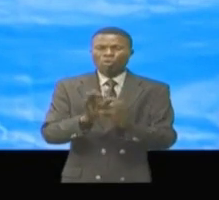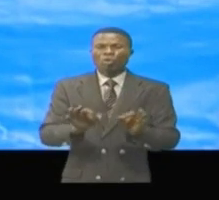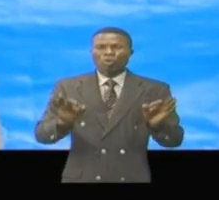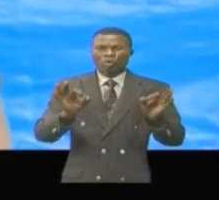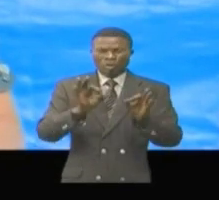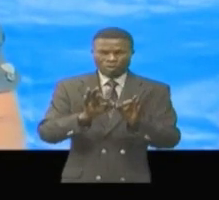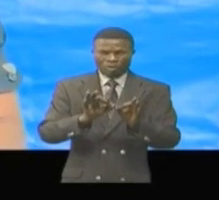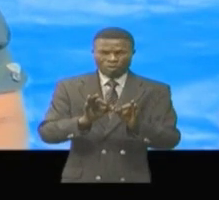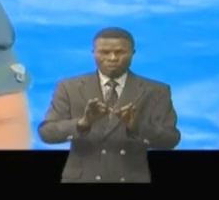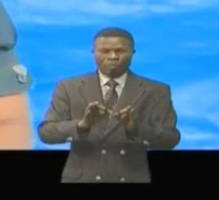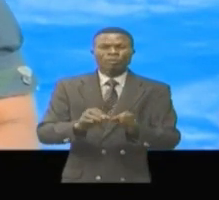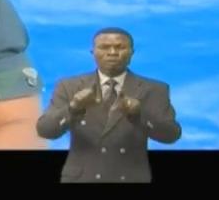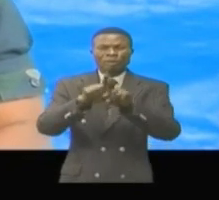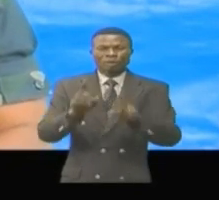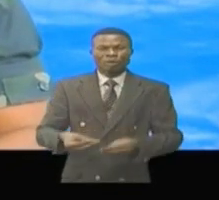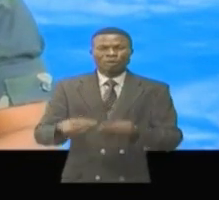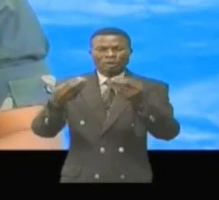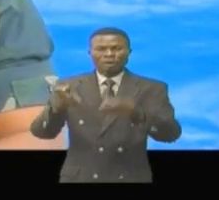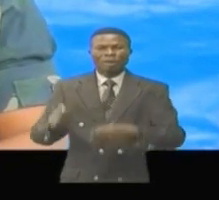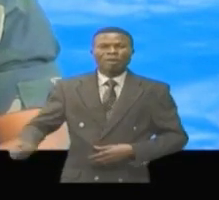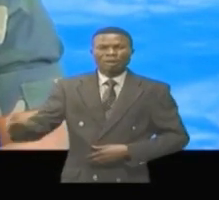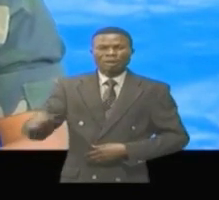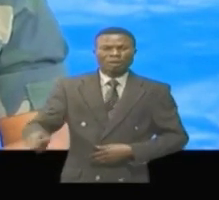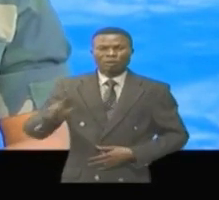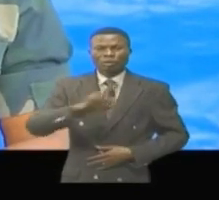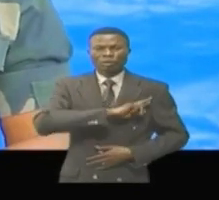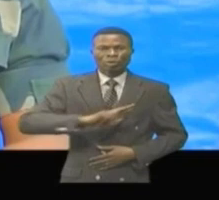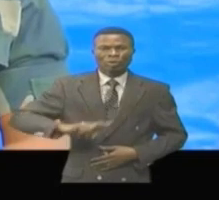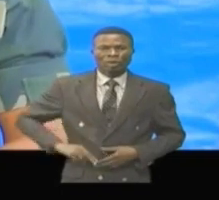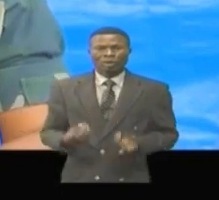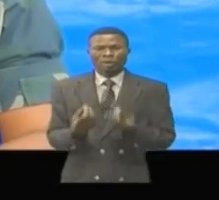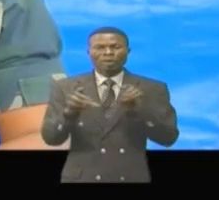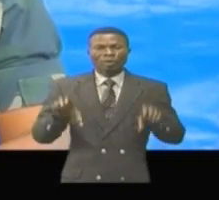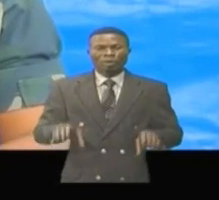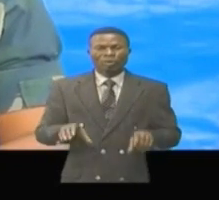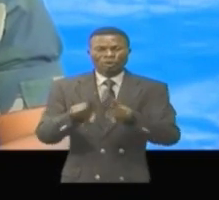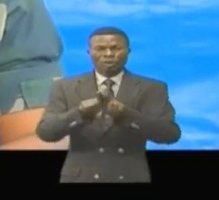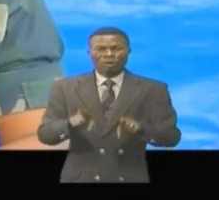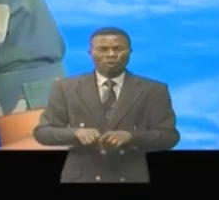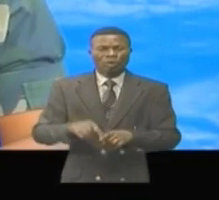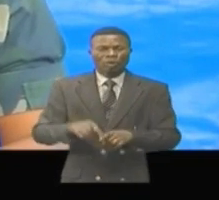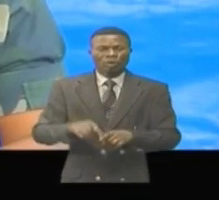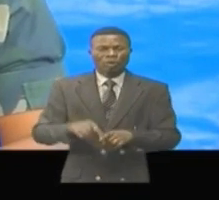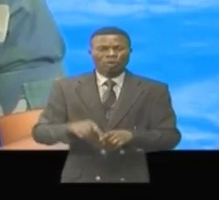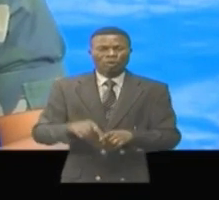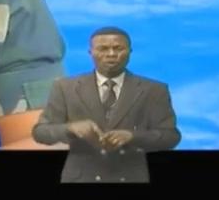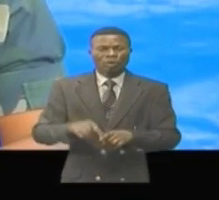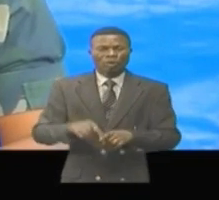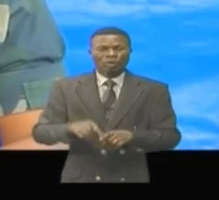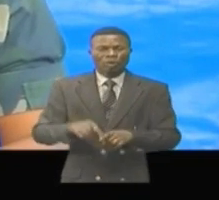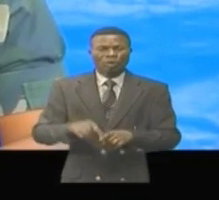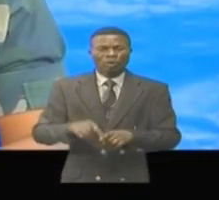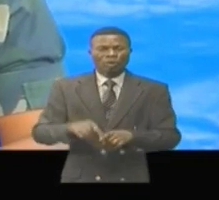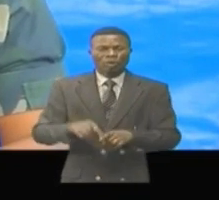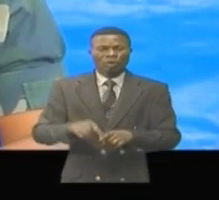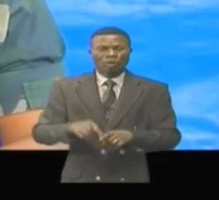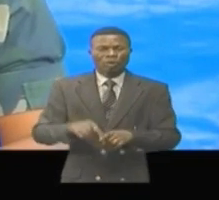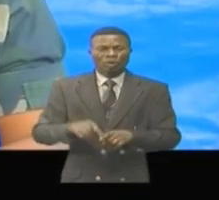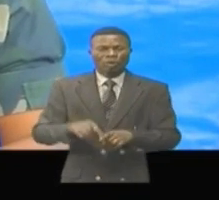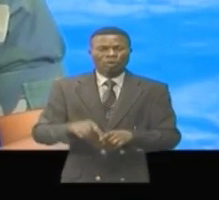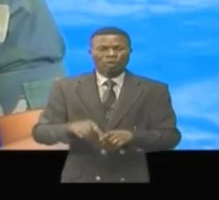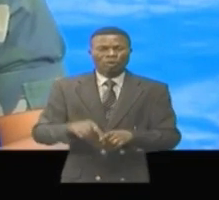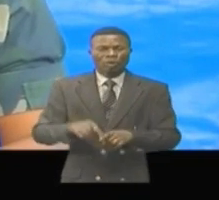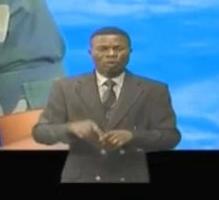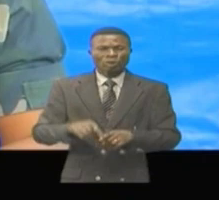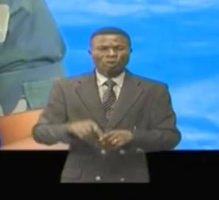tient à doter les territoires de la République démocratique du Congo des infrastructures socio-économiques de base. Le projet